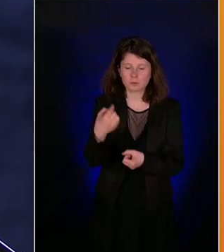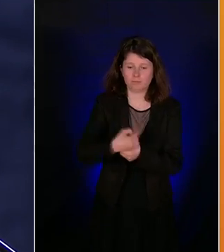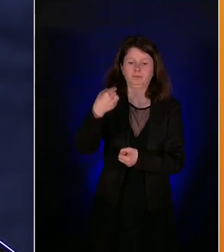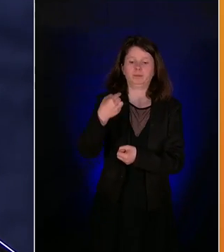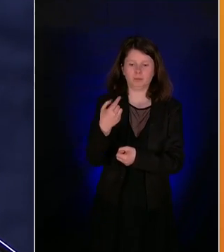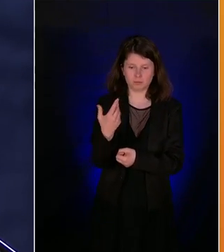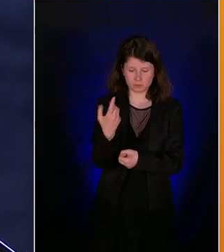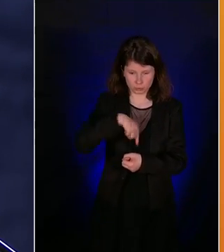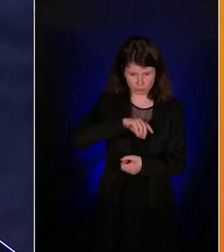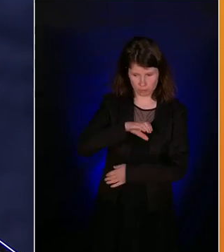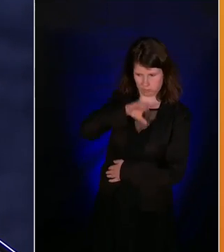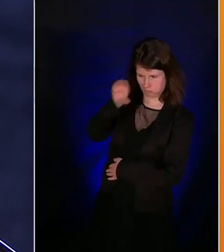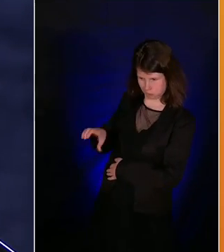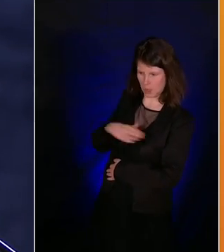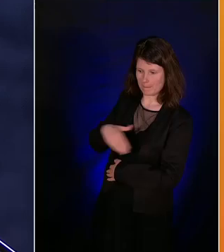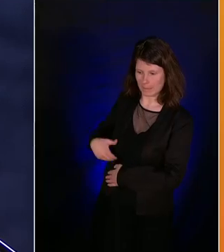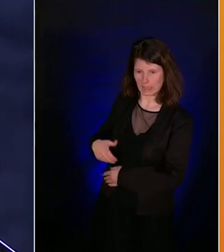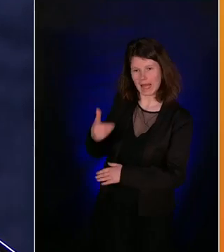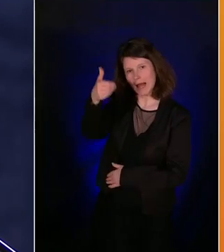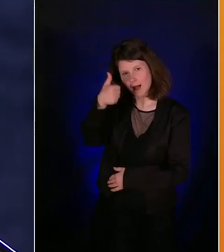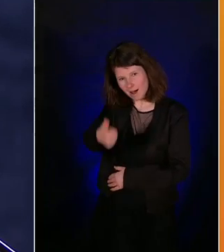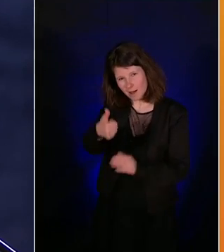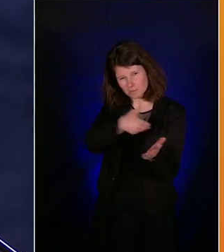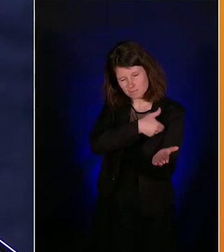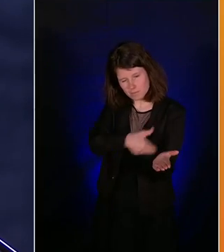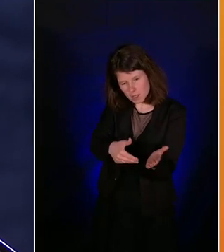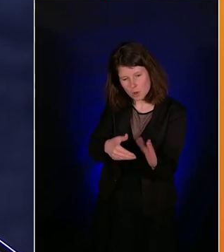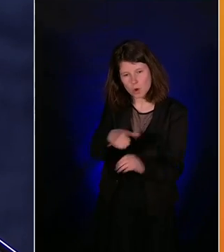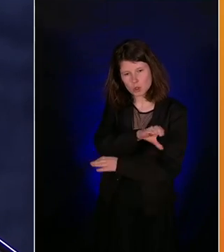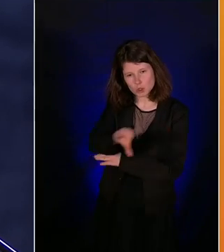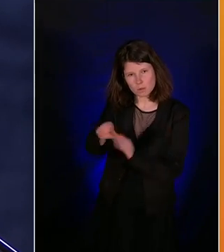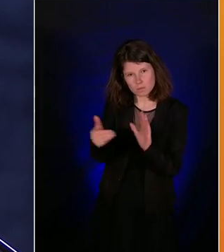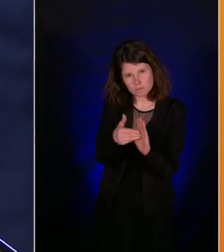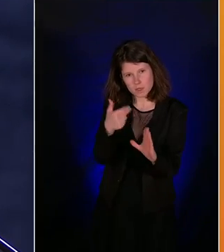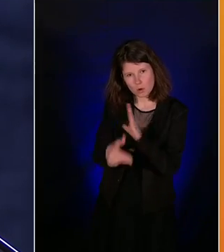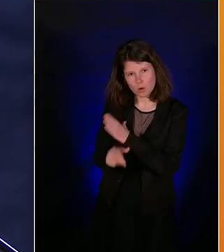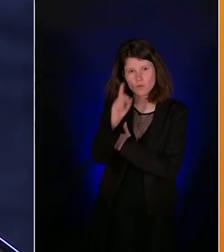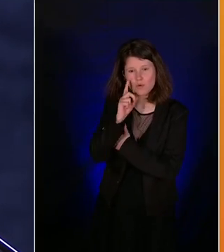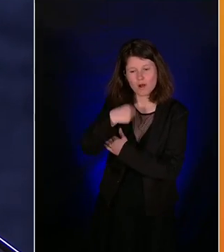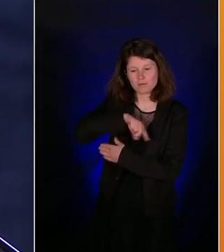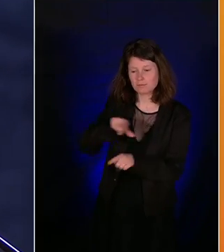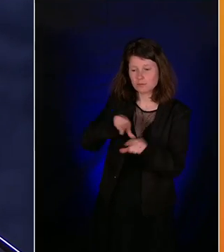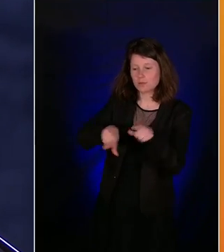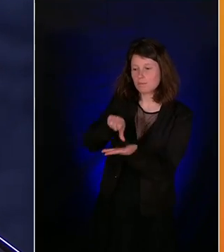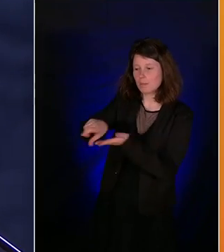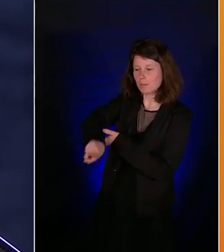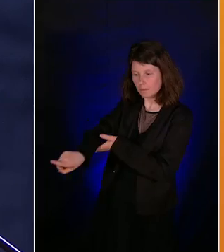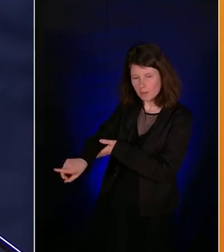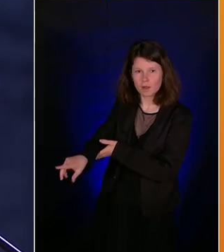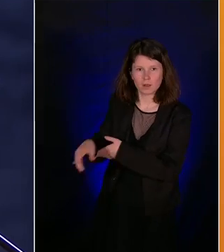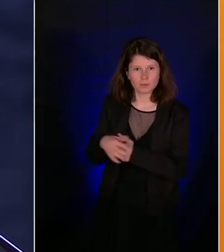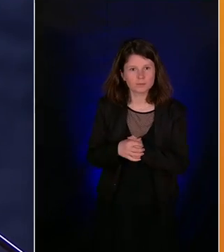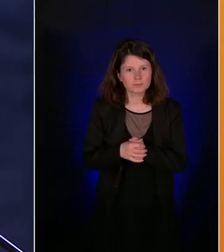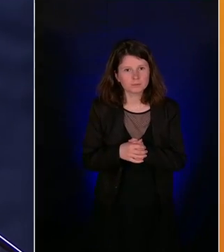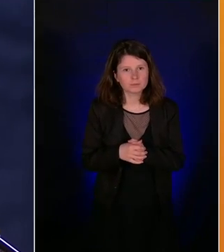municipalité 1100000 € pour loyer imp payé et court tous les mois 5000